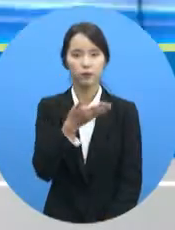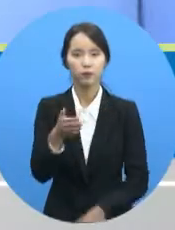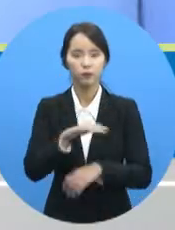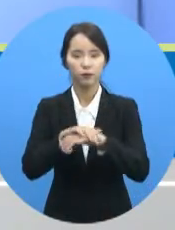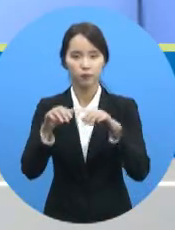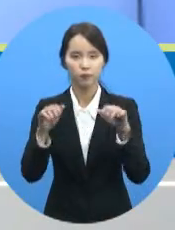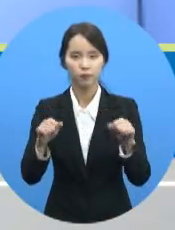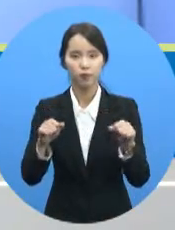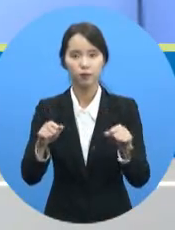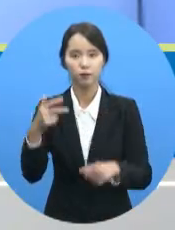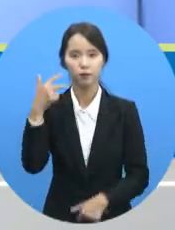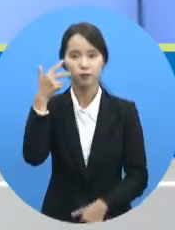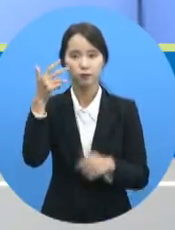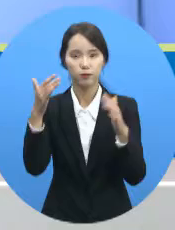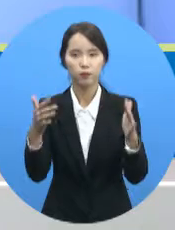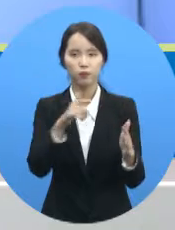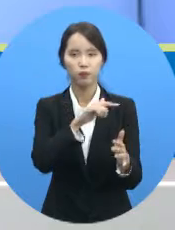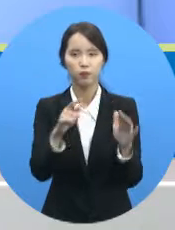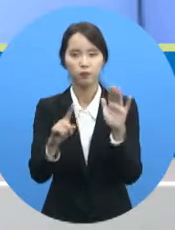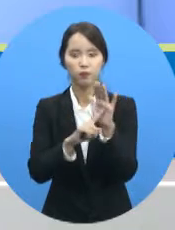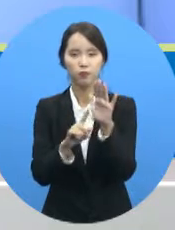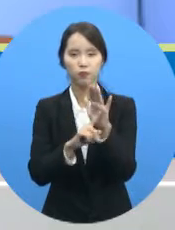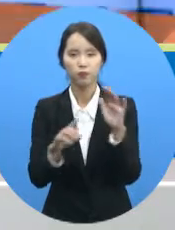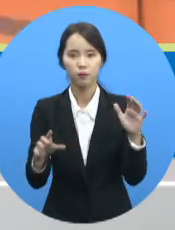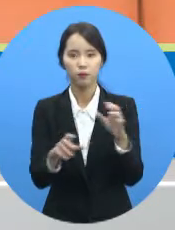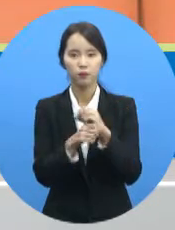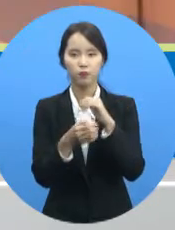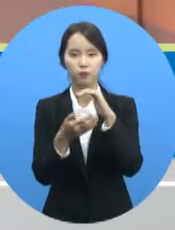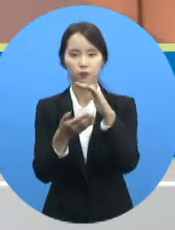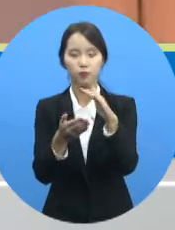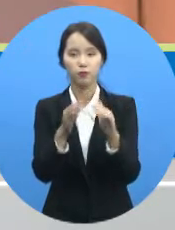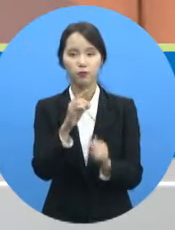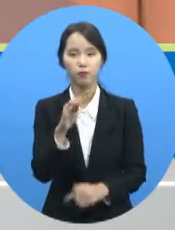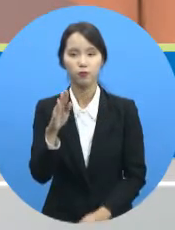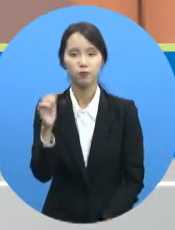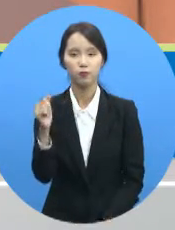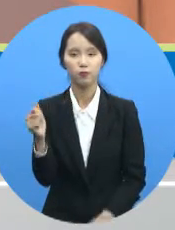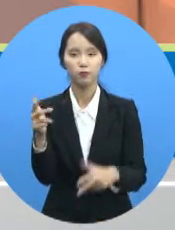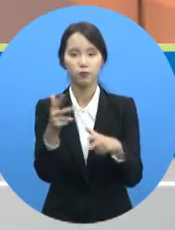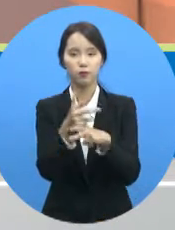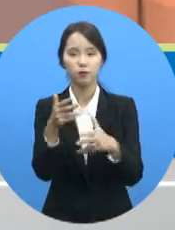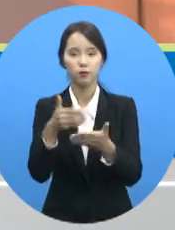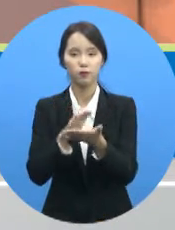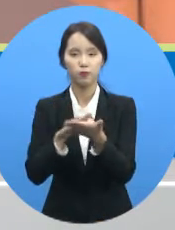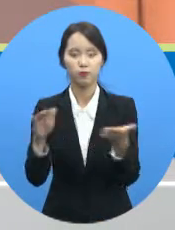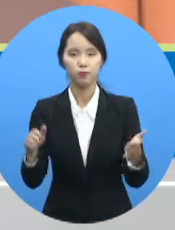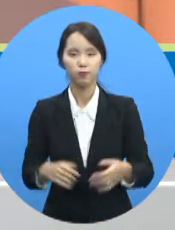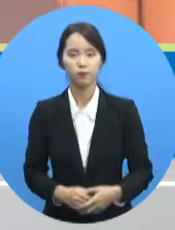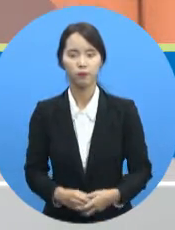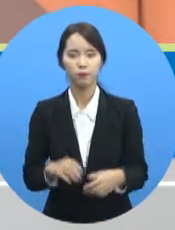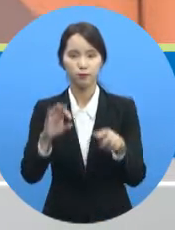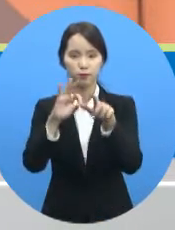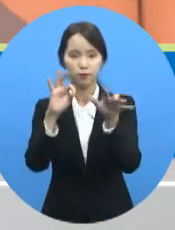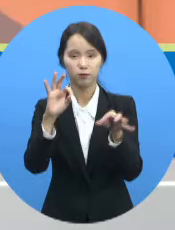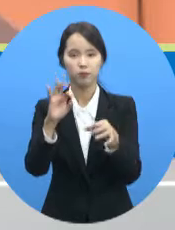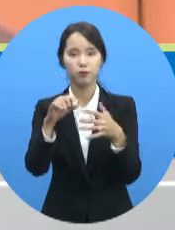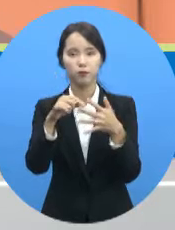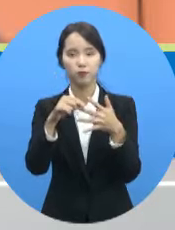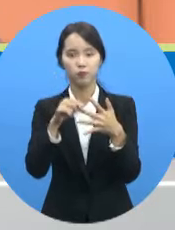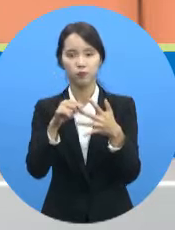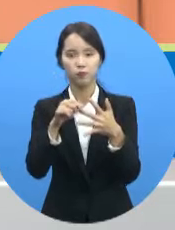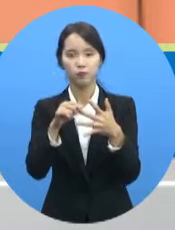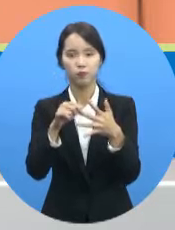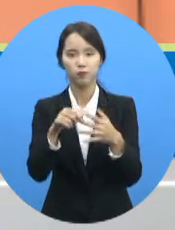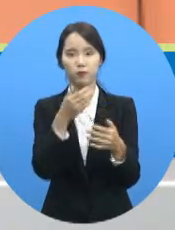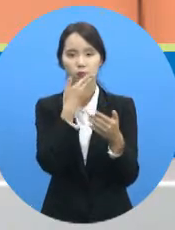여러분 안녕하십니까? 한 주간의 다양하고 생생한 소식을 모아 전해드리는 DBS 주간 뉴스입니다. 동대문구의